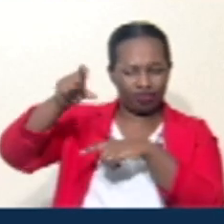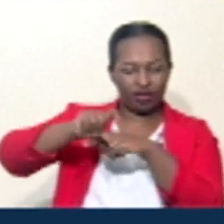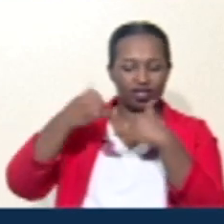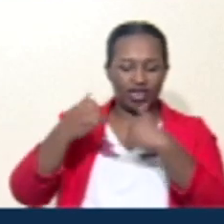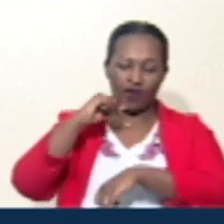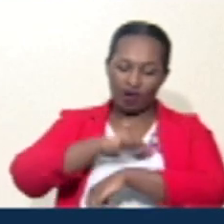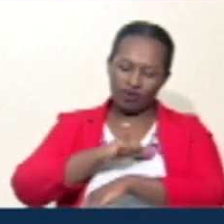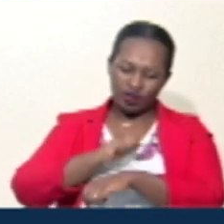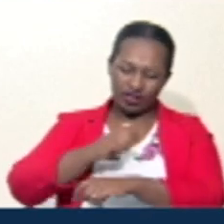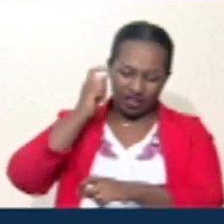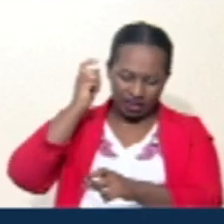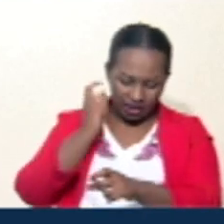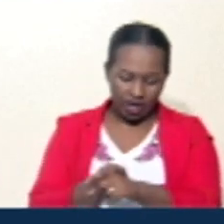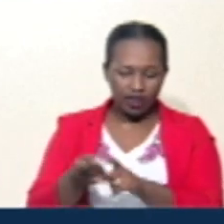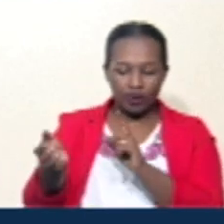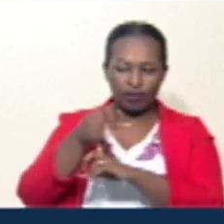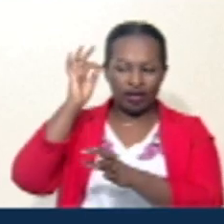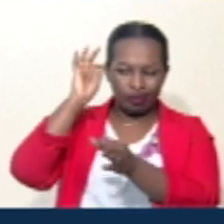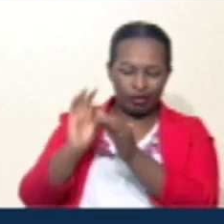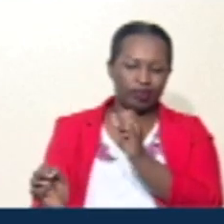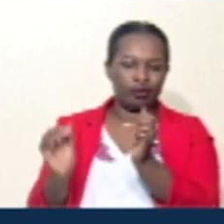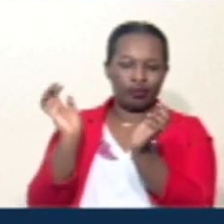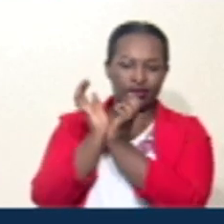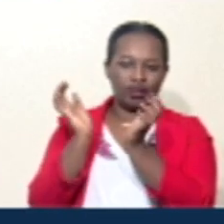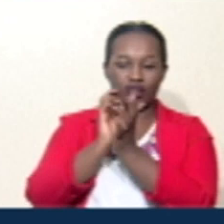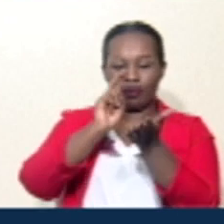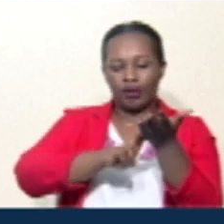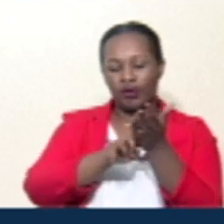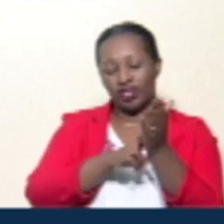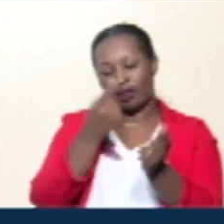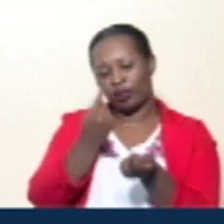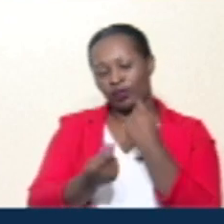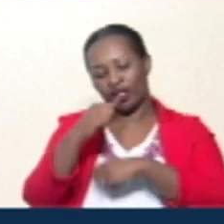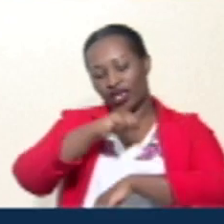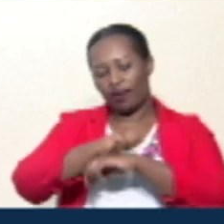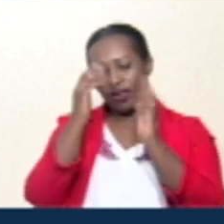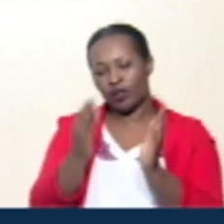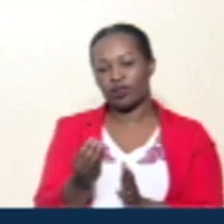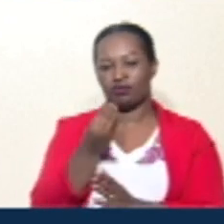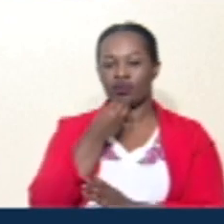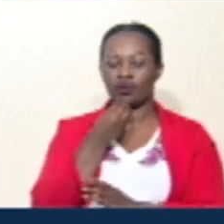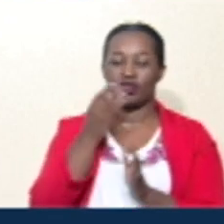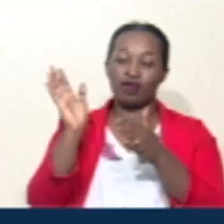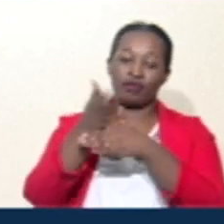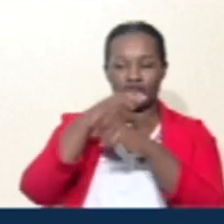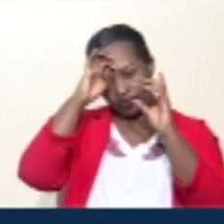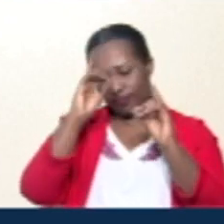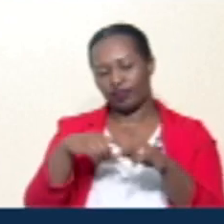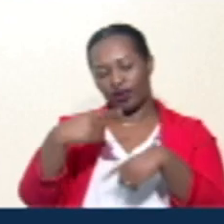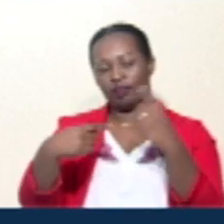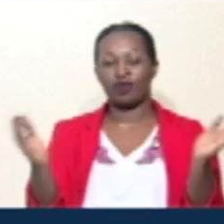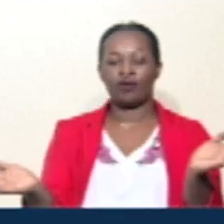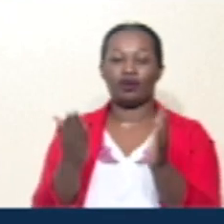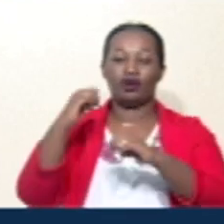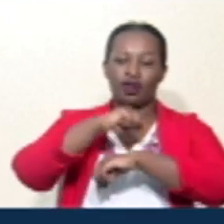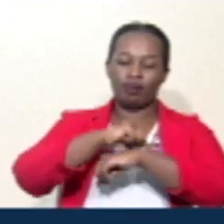kubona ibicanwa bindi bitari inkwi zikoreshwa cyane mu gutekera abanyeshuri amafunguro. Ni mu gihe Minisiteri y'Uburezi ikomeje gukangura amashuri